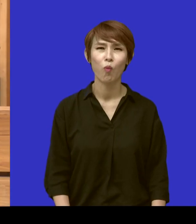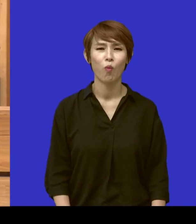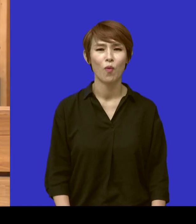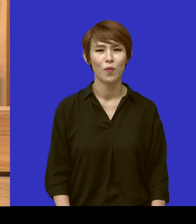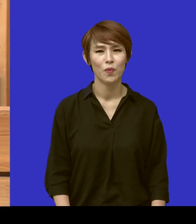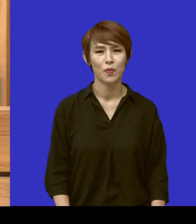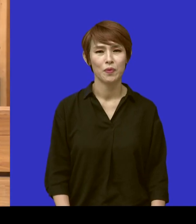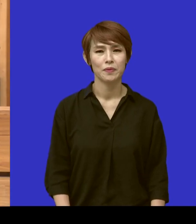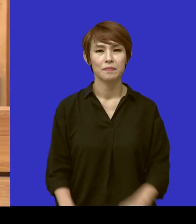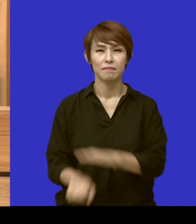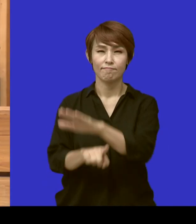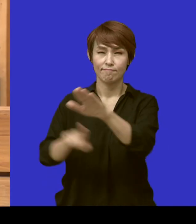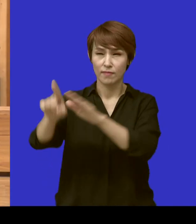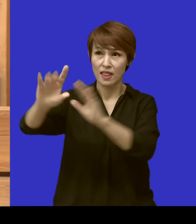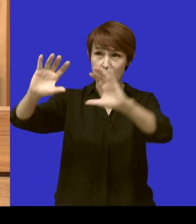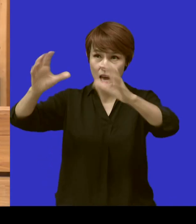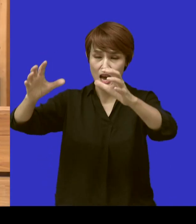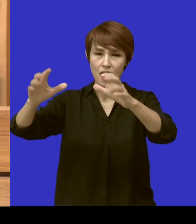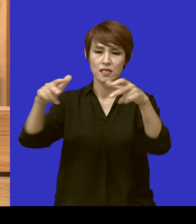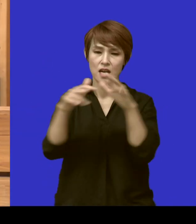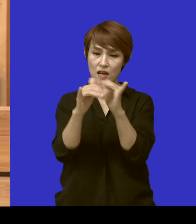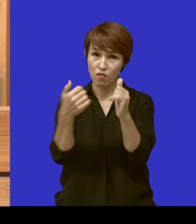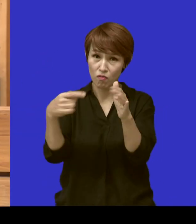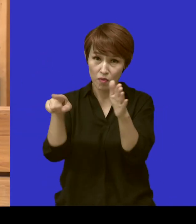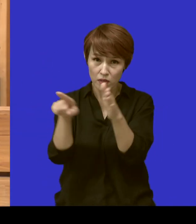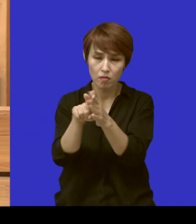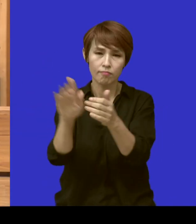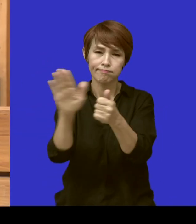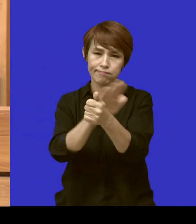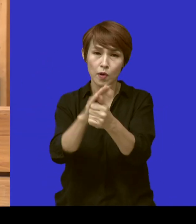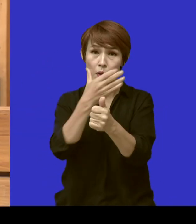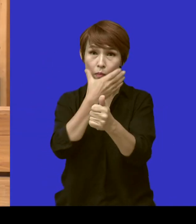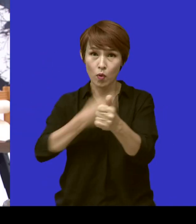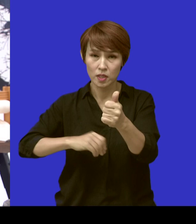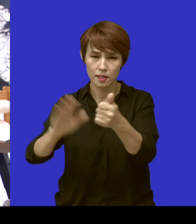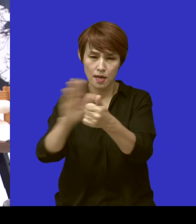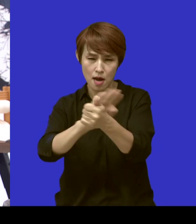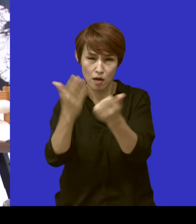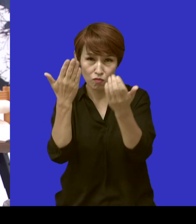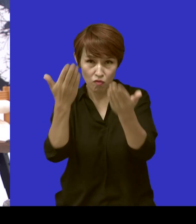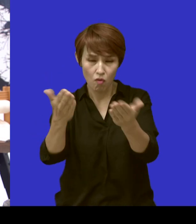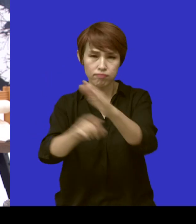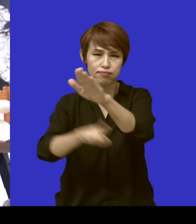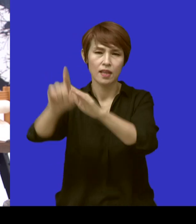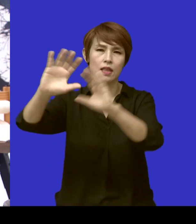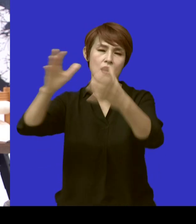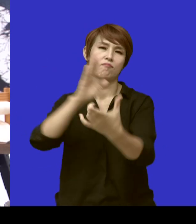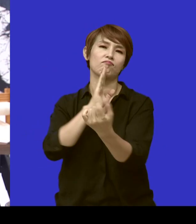이런 장애우들을 위한 많은 혜택과 복지가 제대로 이루어진 곳이 선진국 아니겠어요? 그죠. 사실